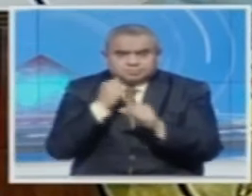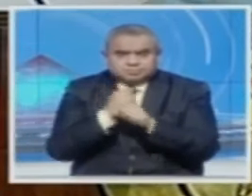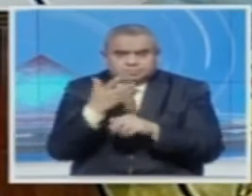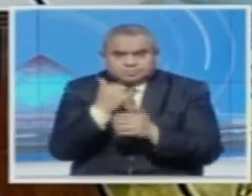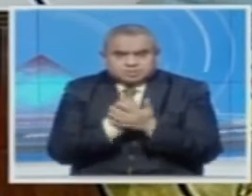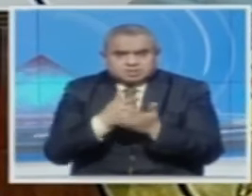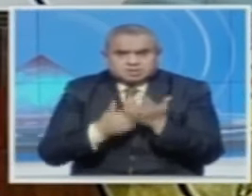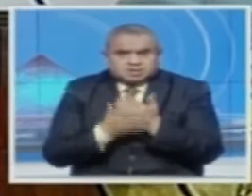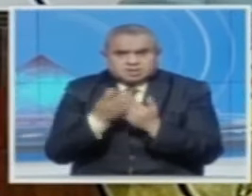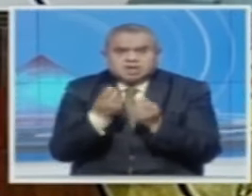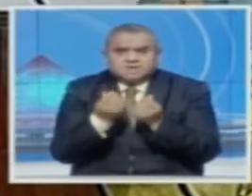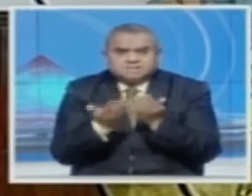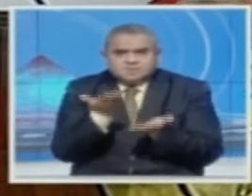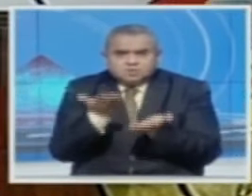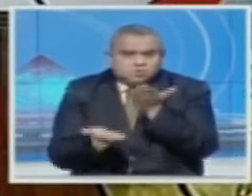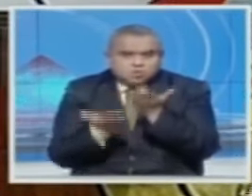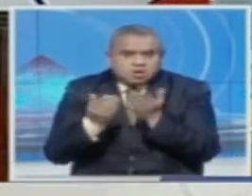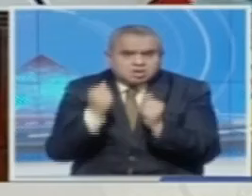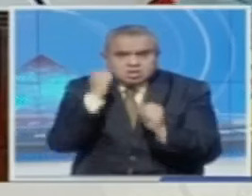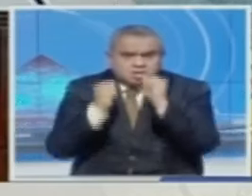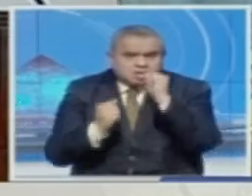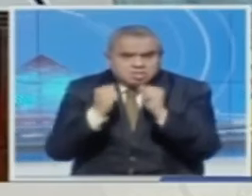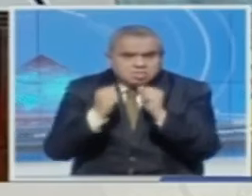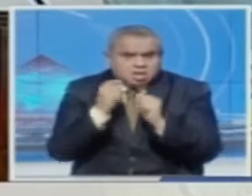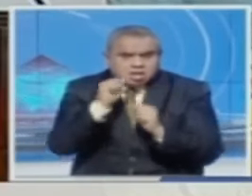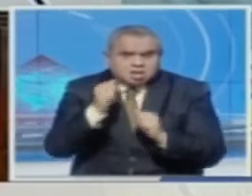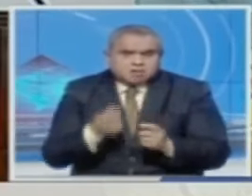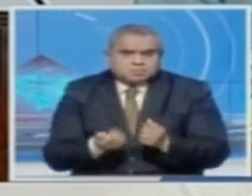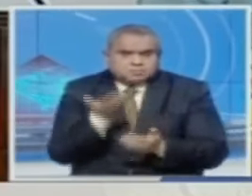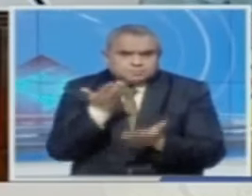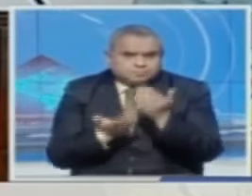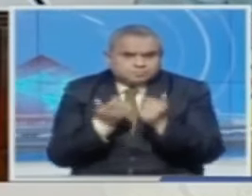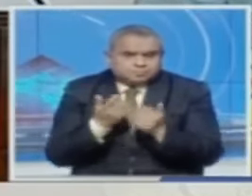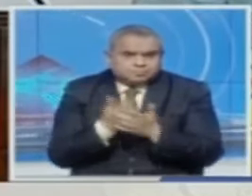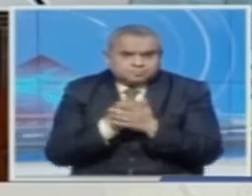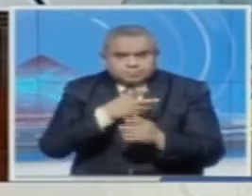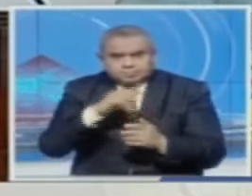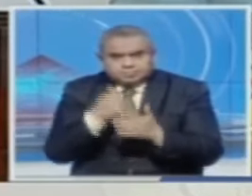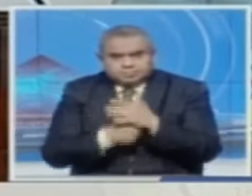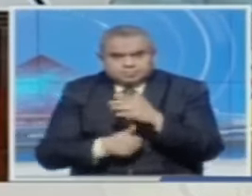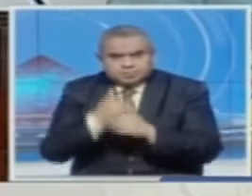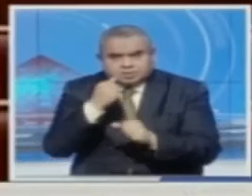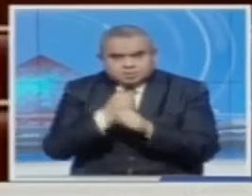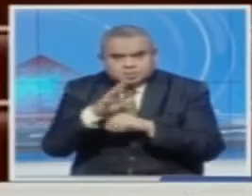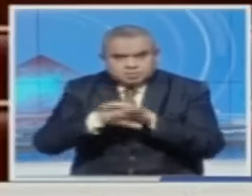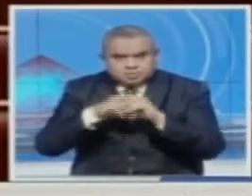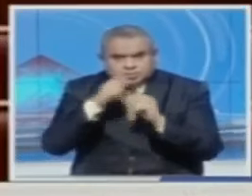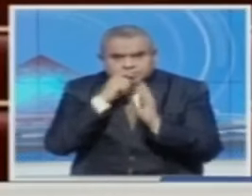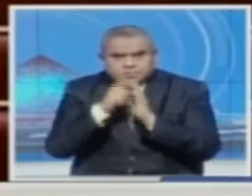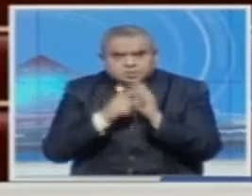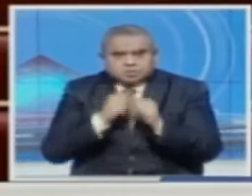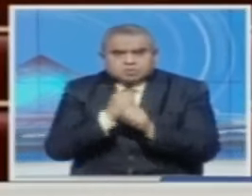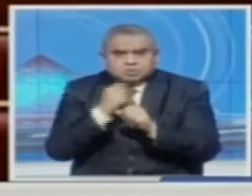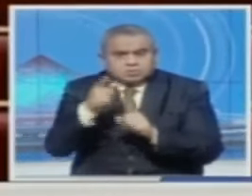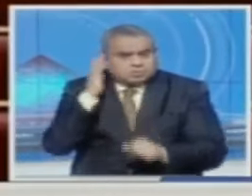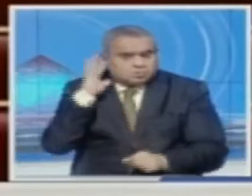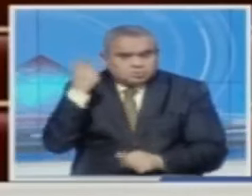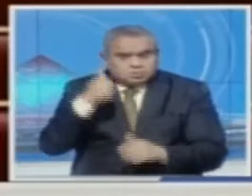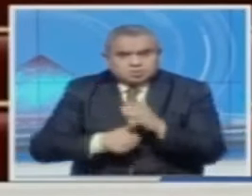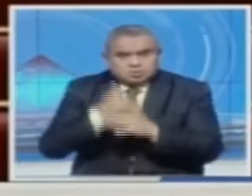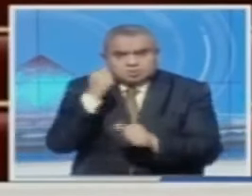تقلب أسعار الطاقة، انعدام الأمن الغذائي، وبلدكم يعرف ذلك لأنكم